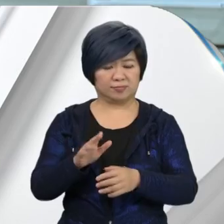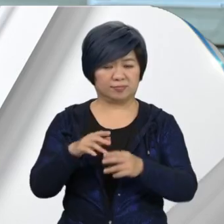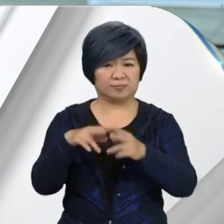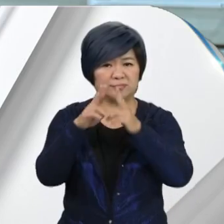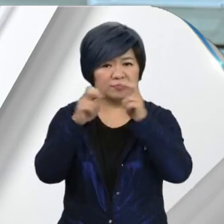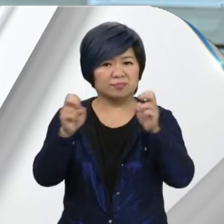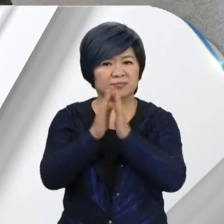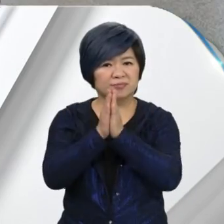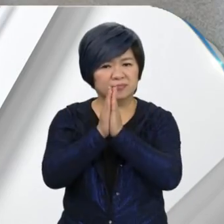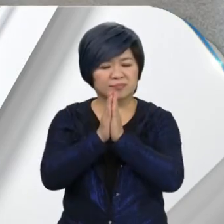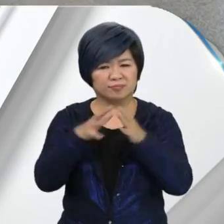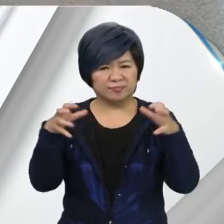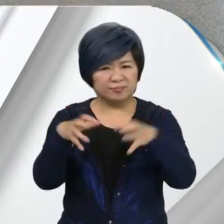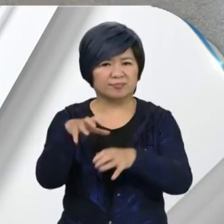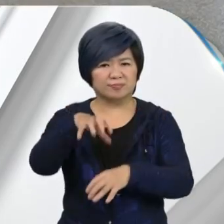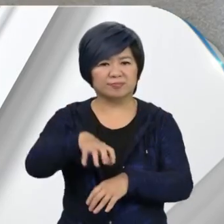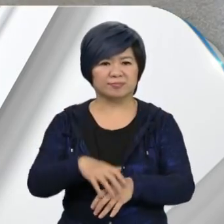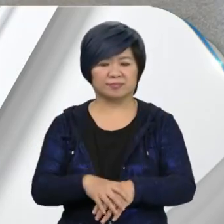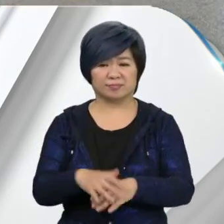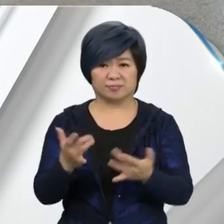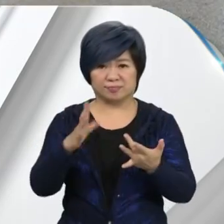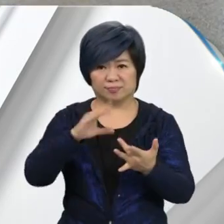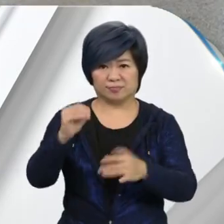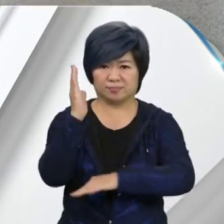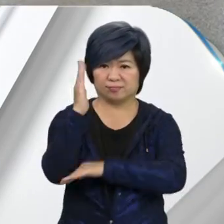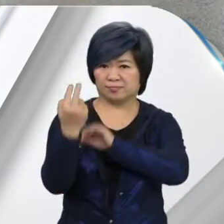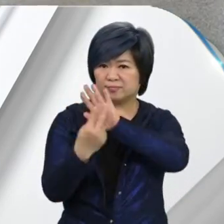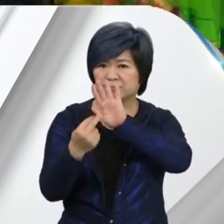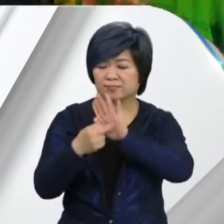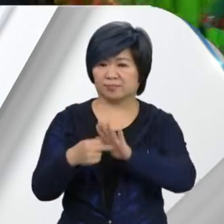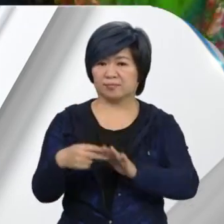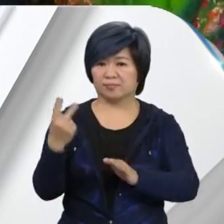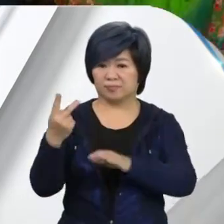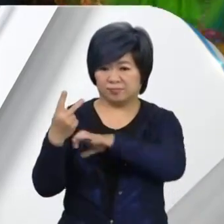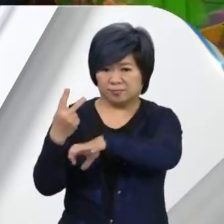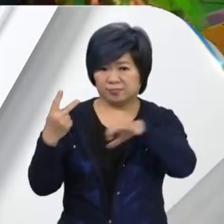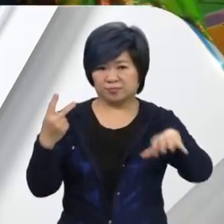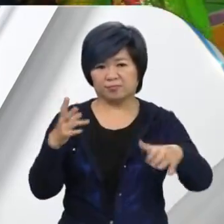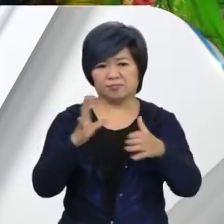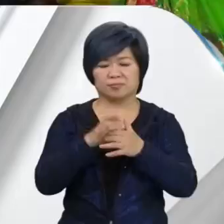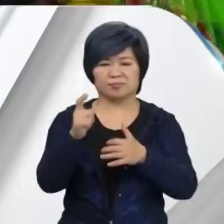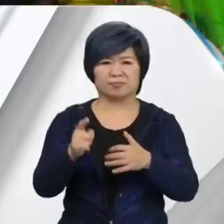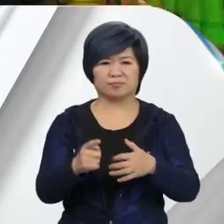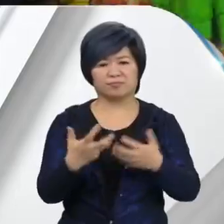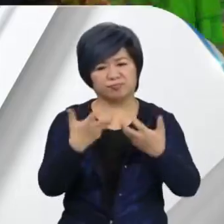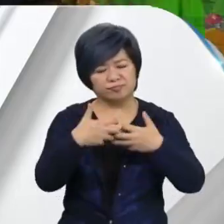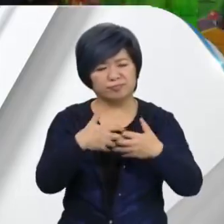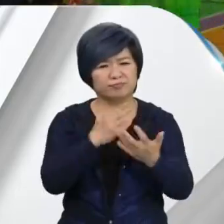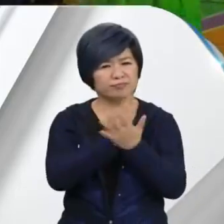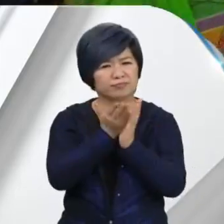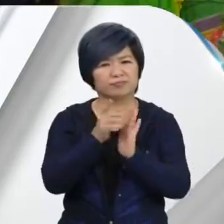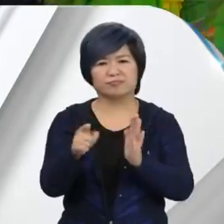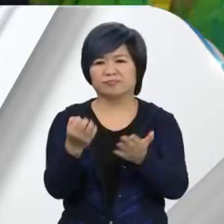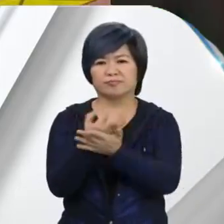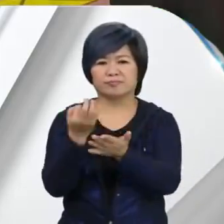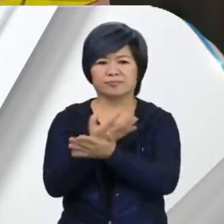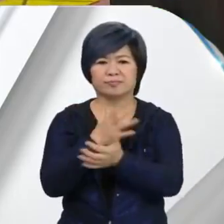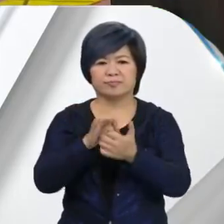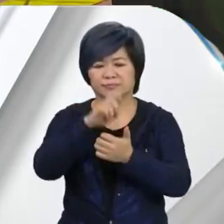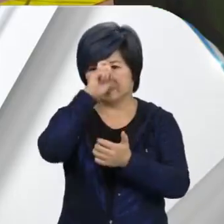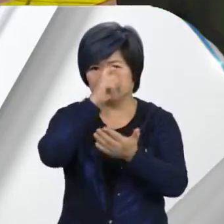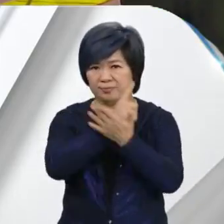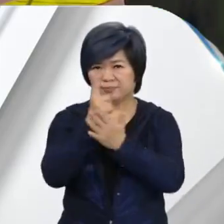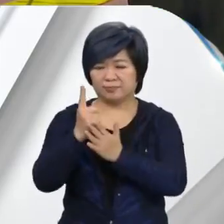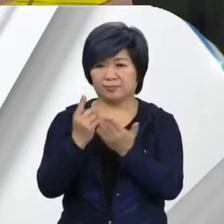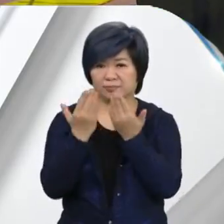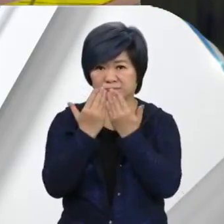一个地方哈。 草顿镇公所表示，两家学堂内戏出入学五人，镇公所会积极来买，填充部分所有参加课